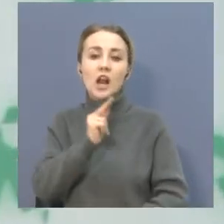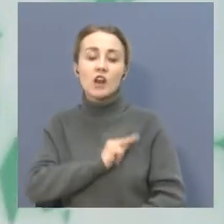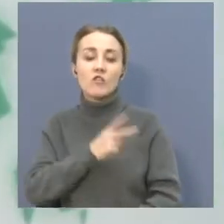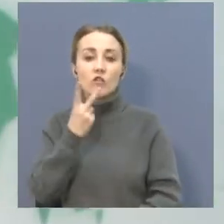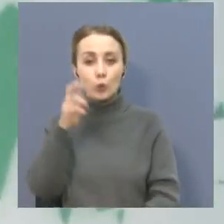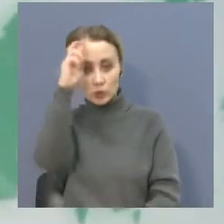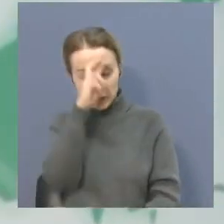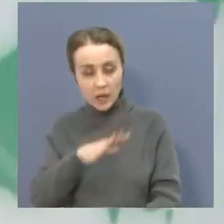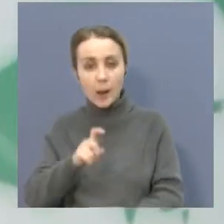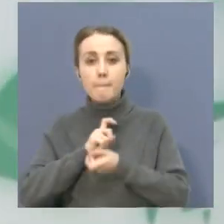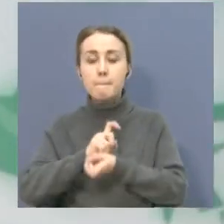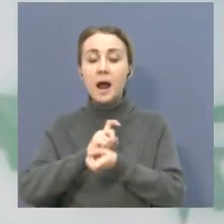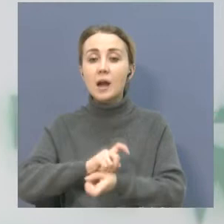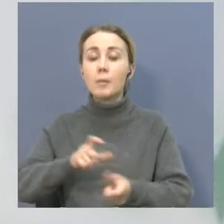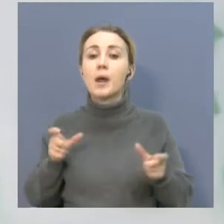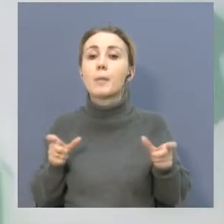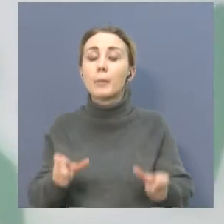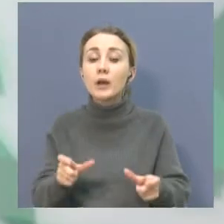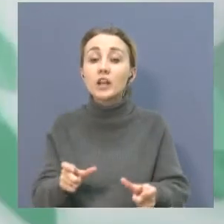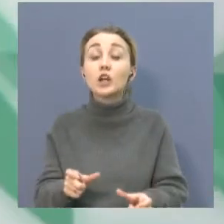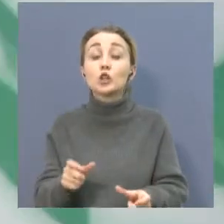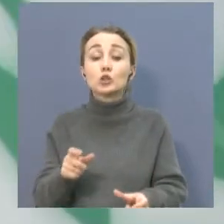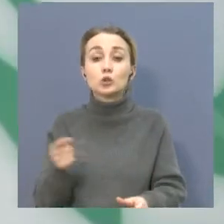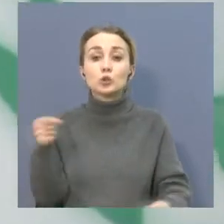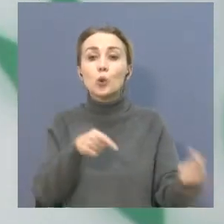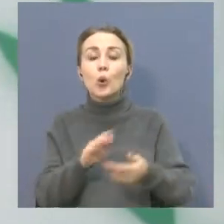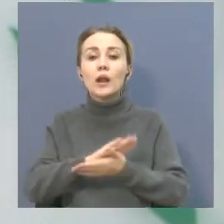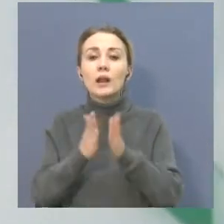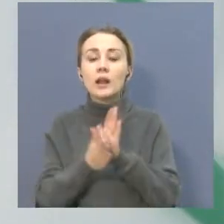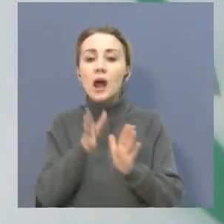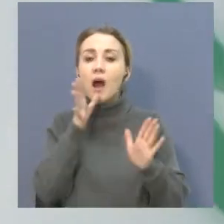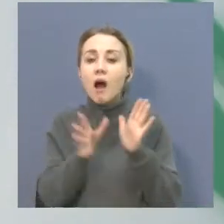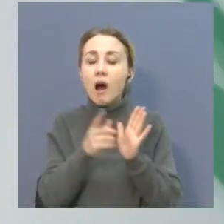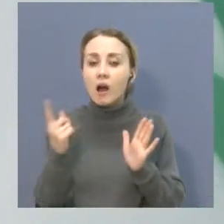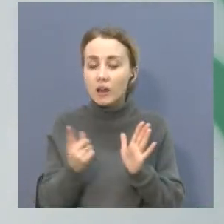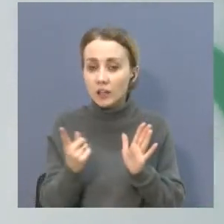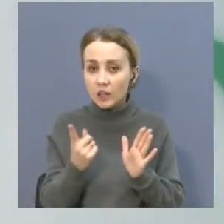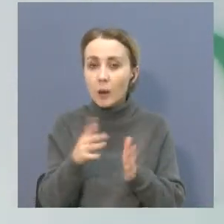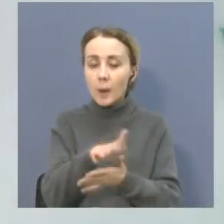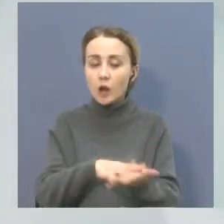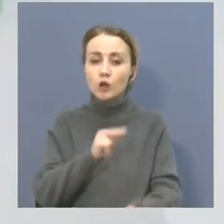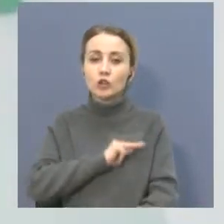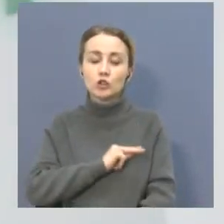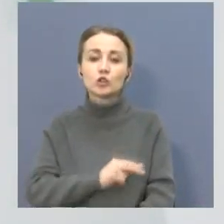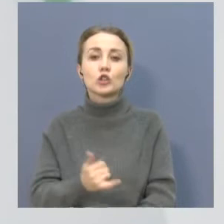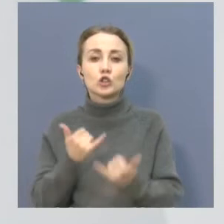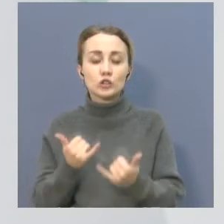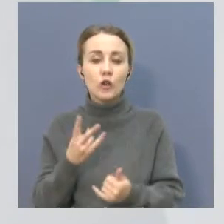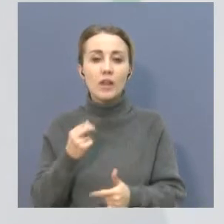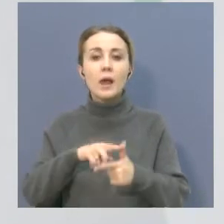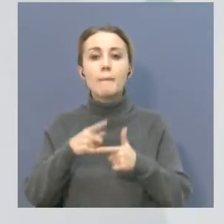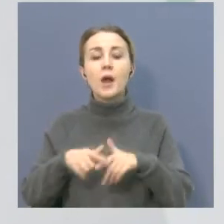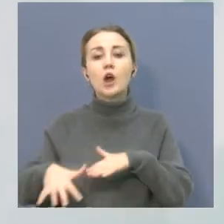берді. Тараптар халықаралық нарықтағы бүгінгі үрдістер мен сын-қатерлерді ескере отырып, энергетика саласындағы бірлескен